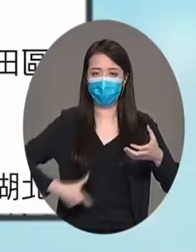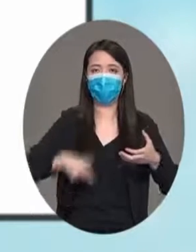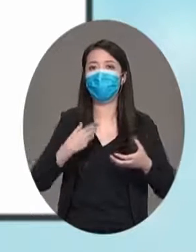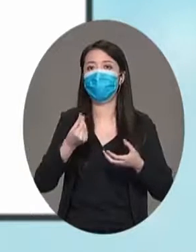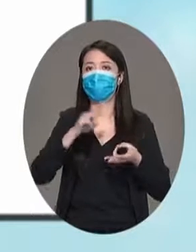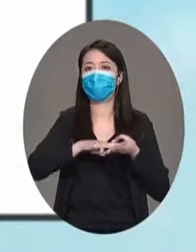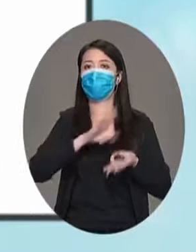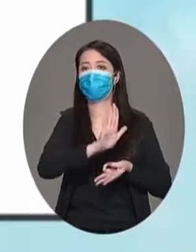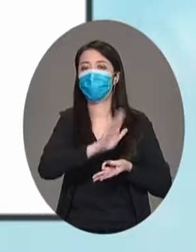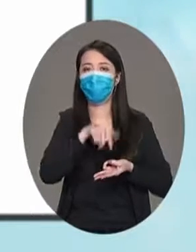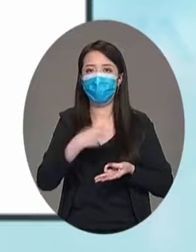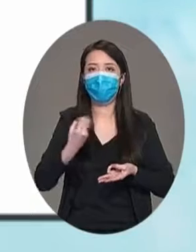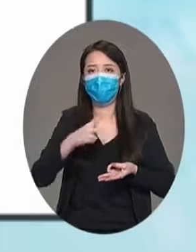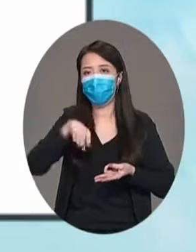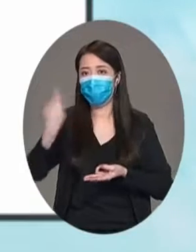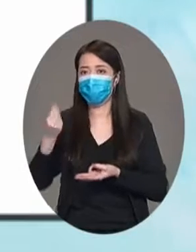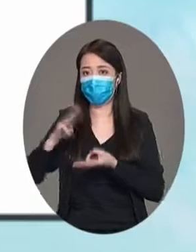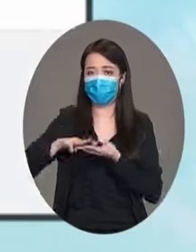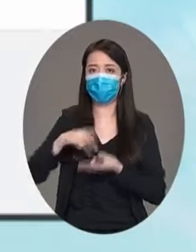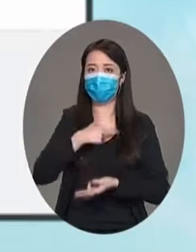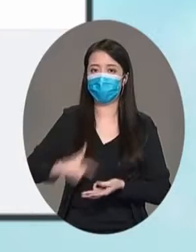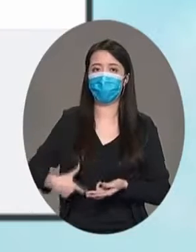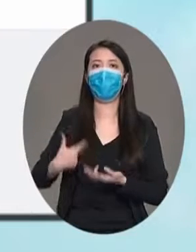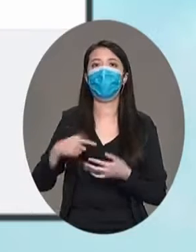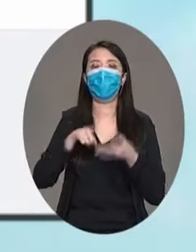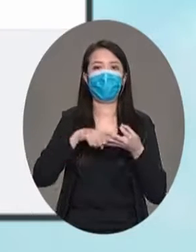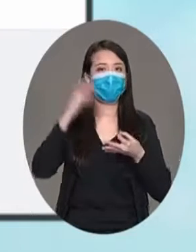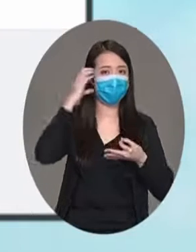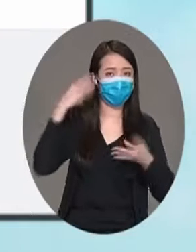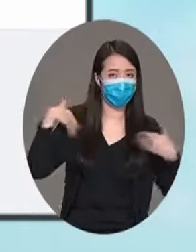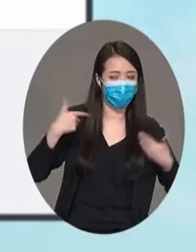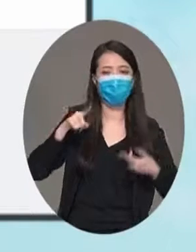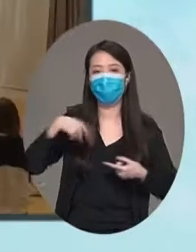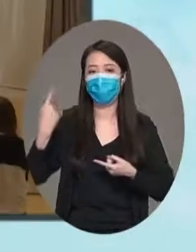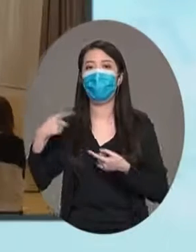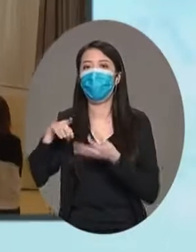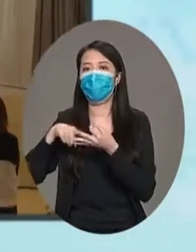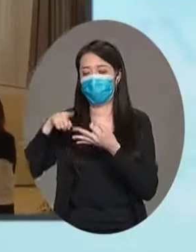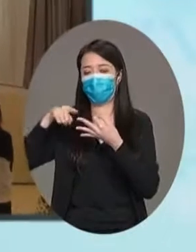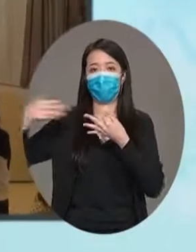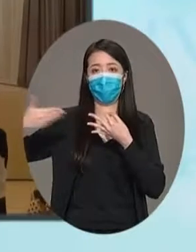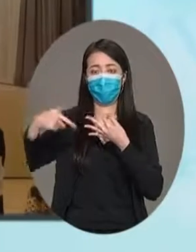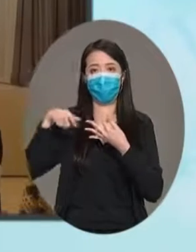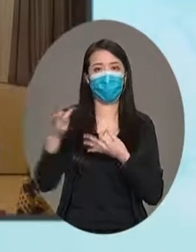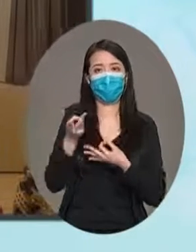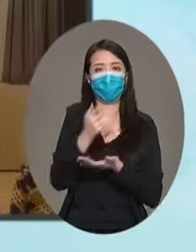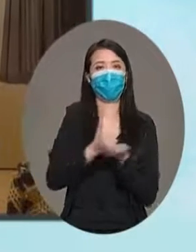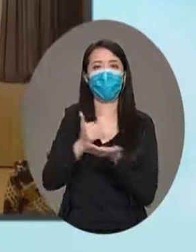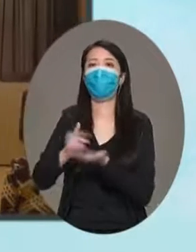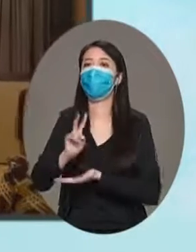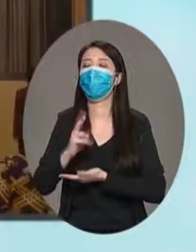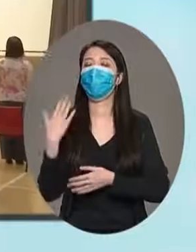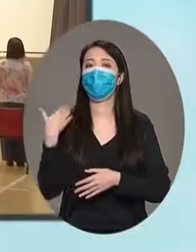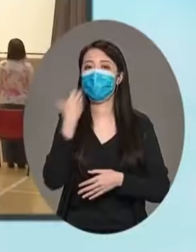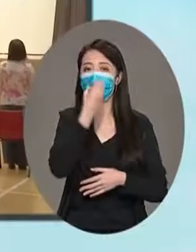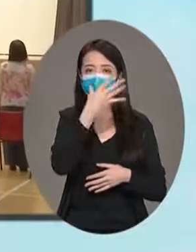佩明、另一名沙田区区议员陈乐恒以及西贡区的余俊宁。政府上个月已经先后为港岛